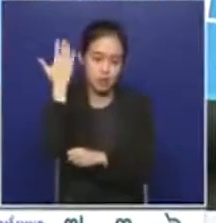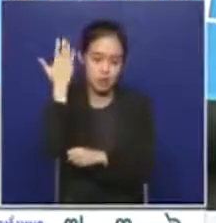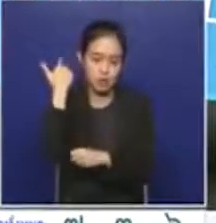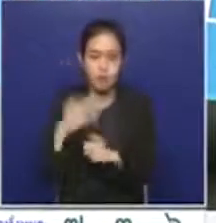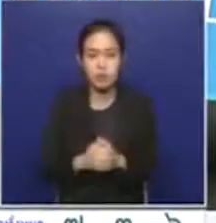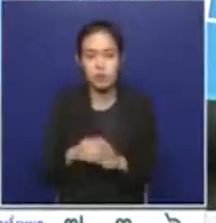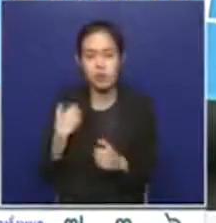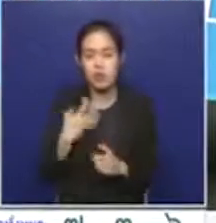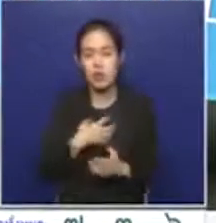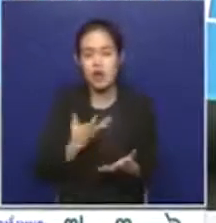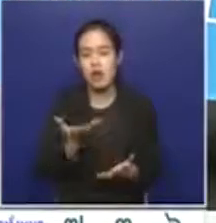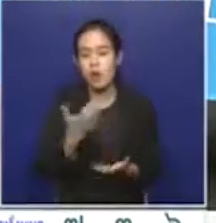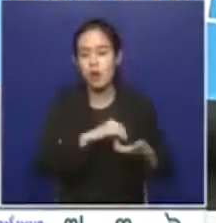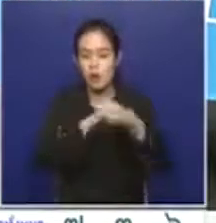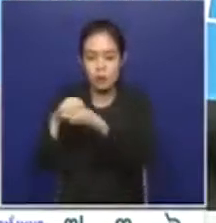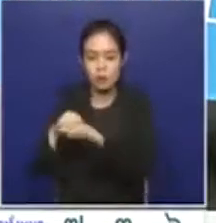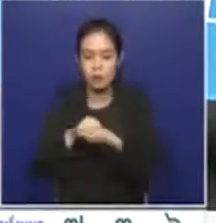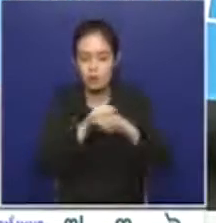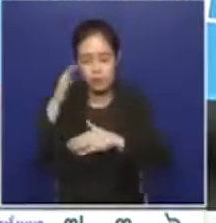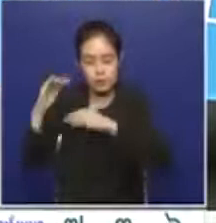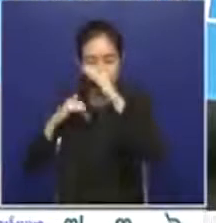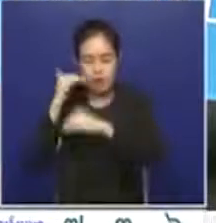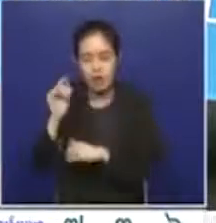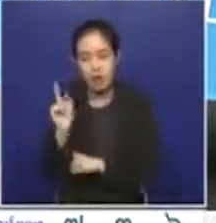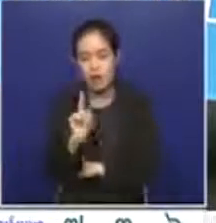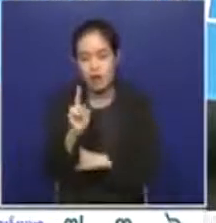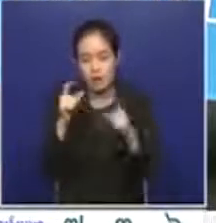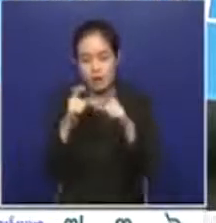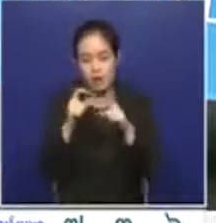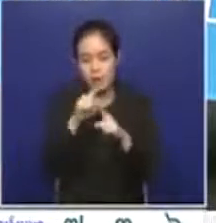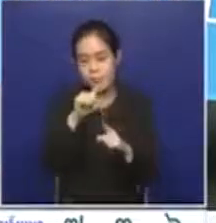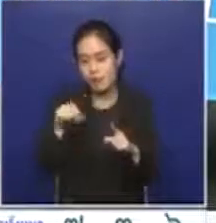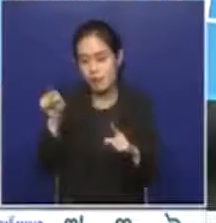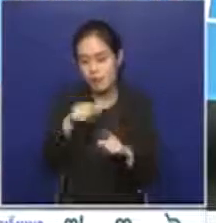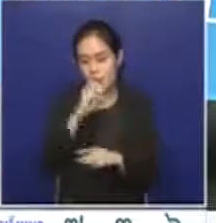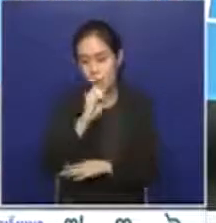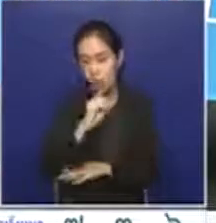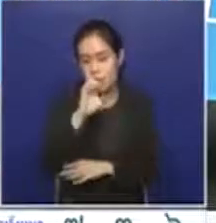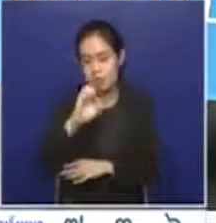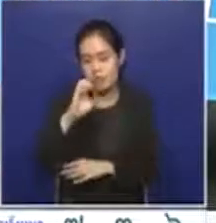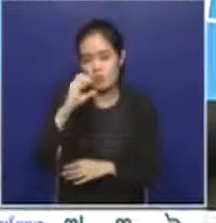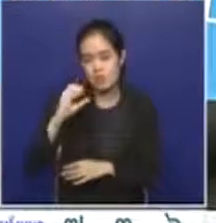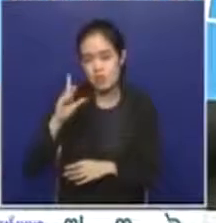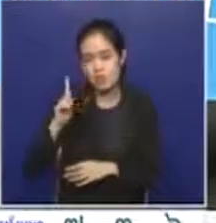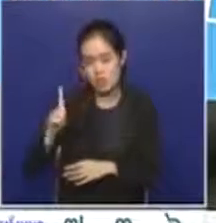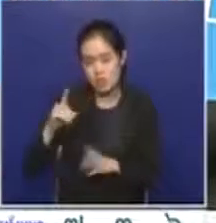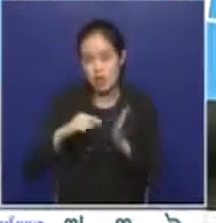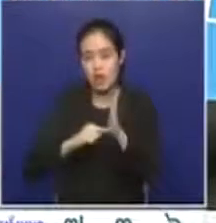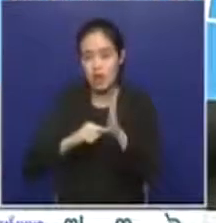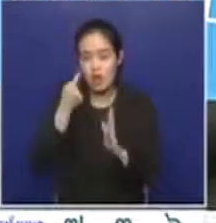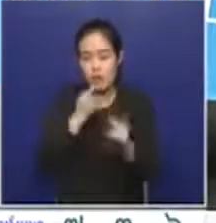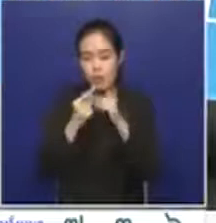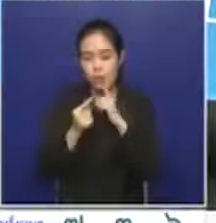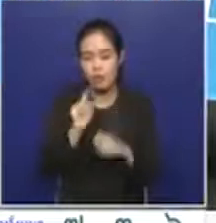ดังนั้นเมื่อ20กว่าปีที่แล้วองค์การเพื่อการความร่วมมือทางด้านเศรษฐกิจและการพัฒนาหรือขออนุญาตใช้คำภาษาอังกฤษว่า